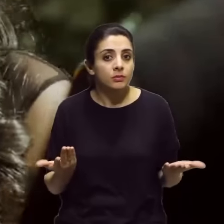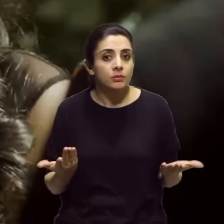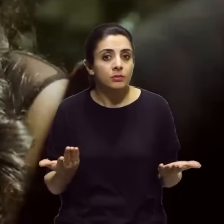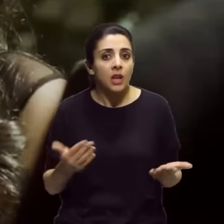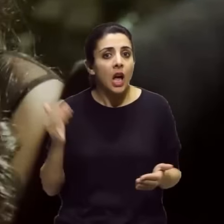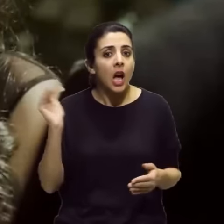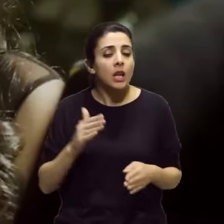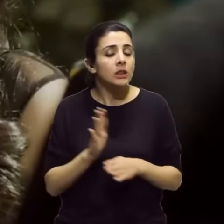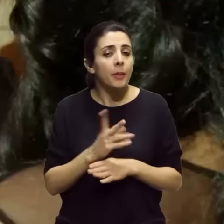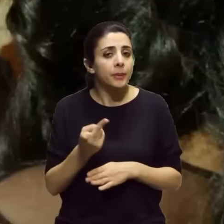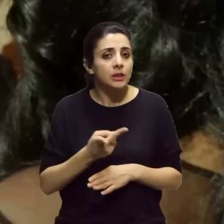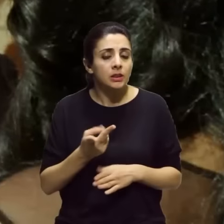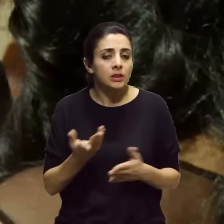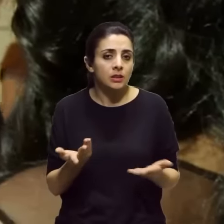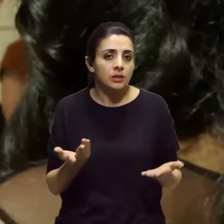Hangi rüzgar attı sizi buraya?